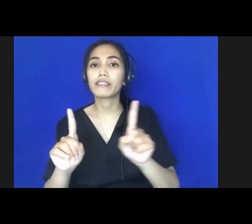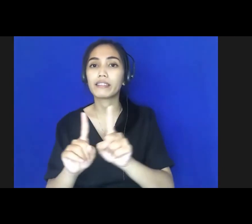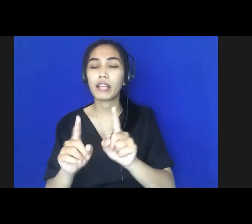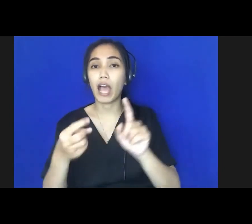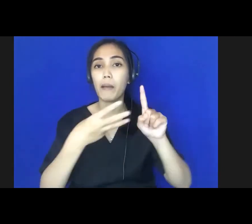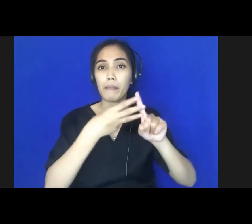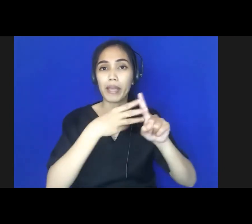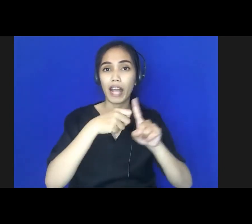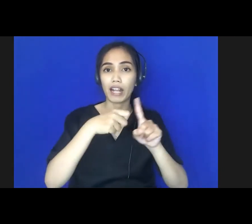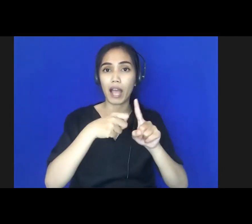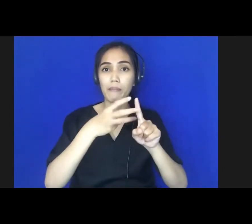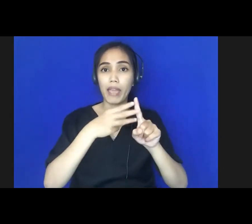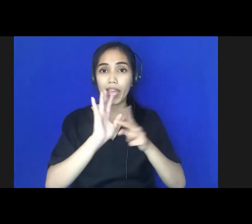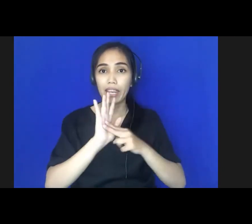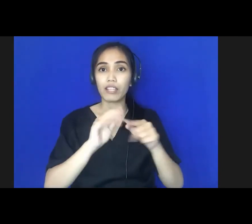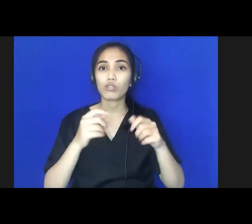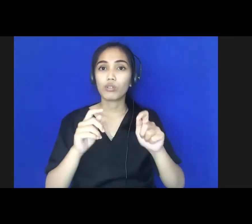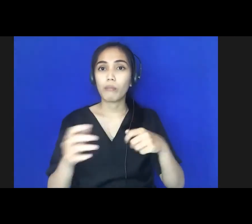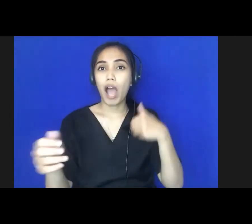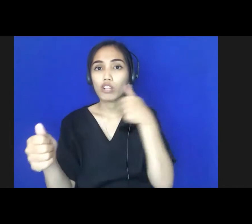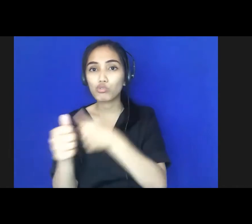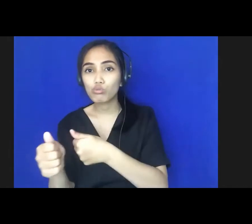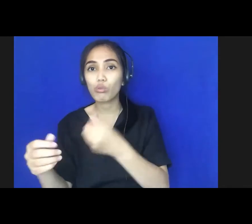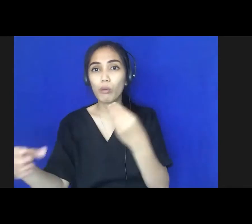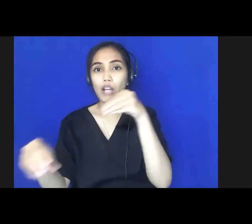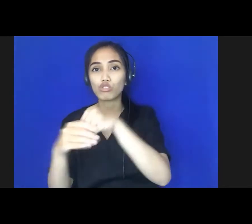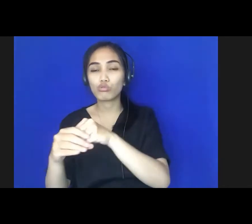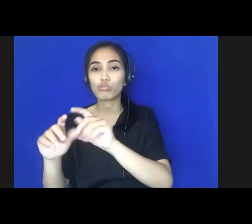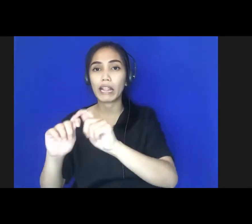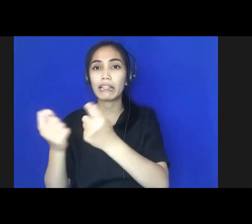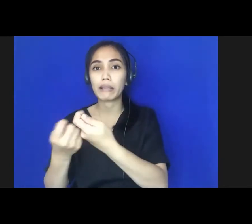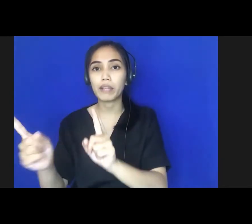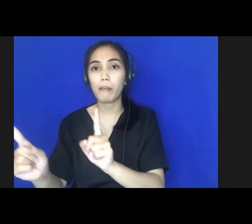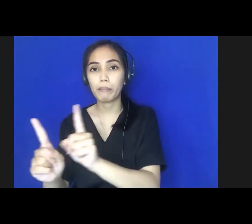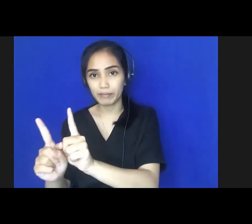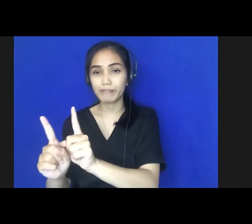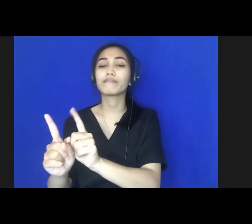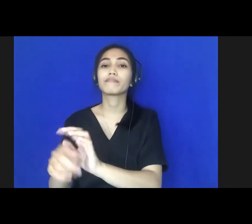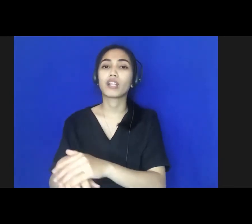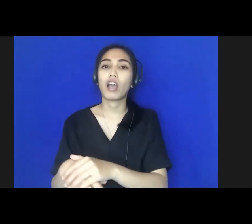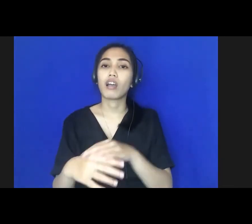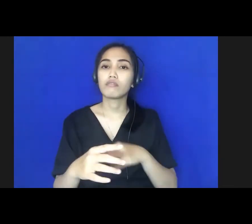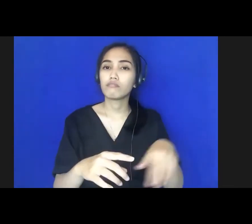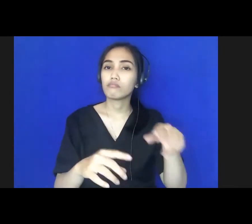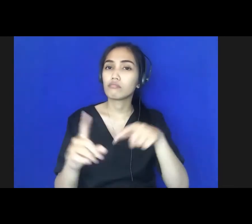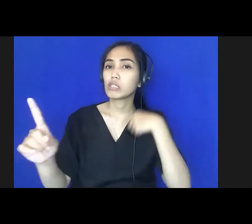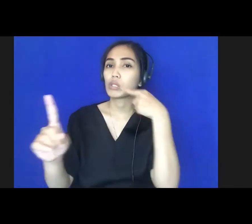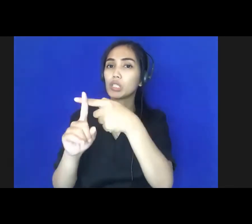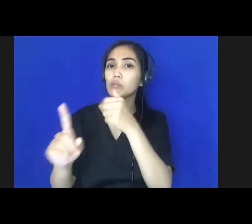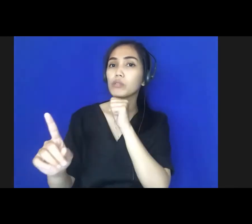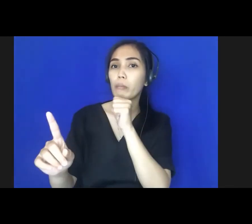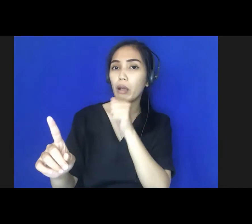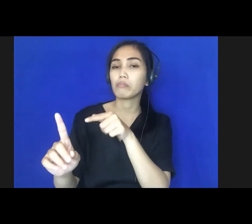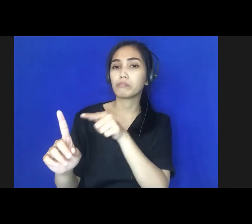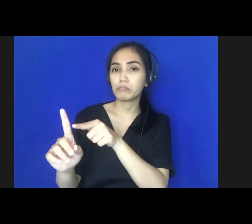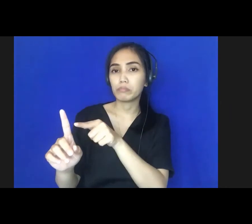kepada sasaran-sasaran strategis dalam rangka untuk pencegahan stunting. Yang kami maksud dengan sasaran strategis dalam hal ini adalah